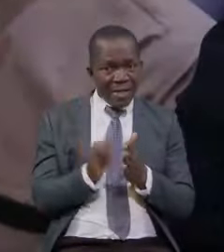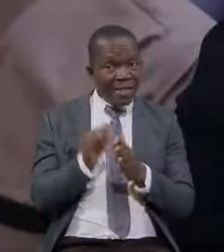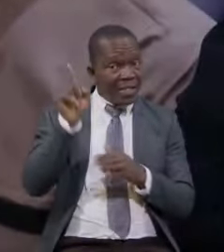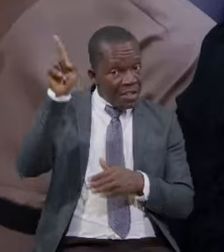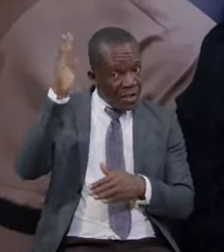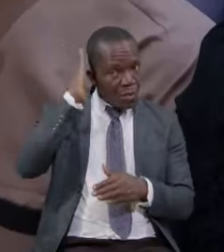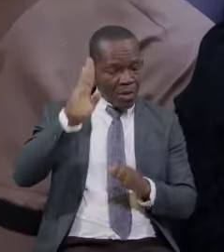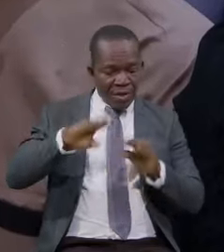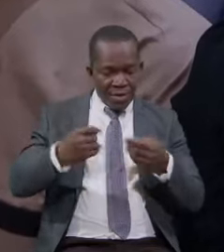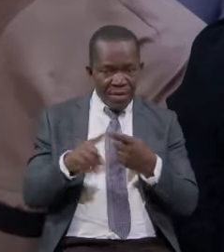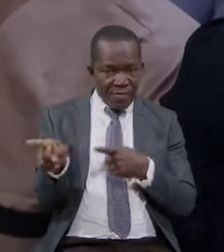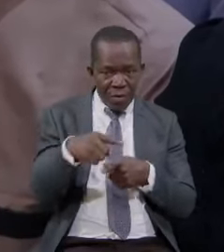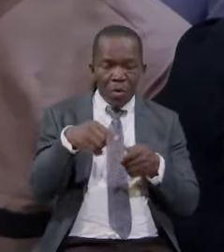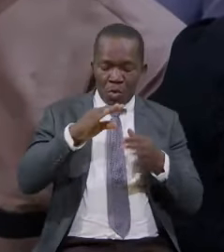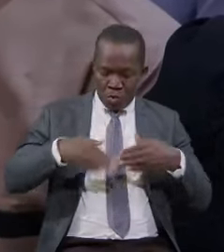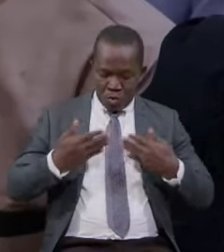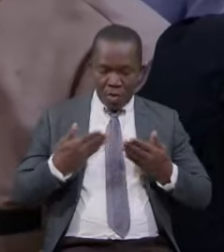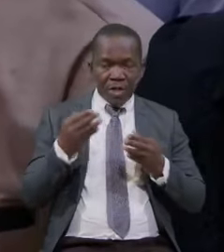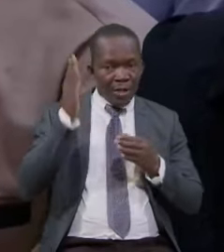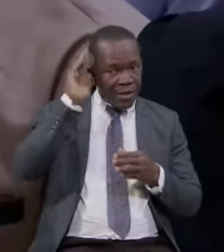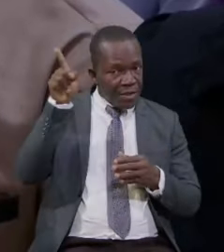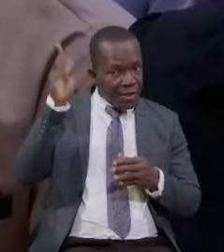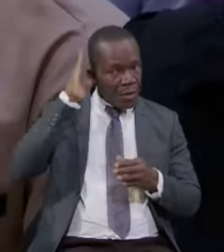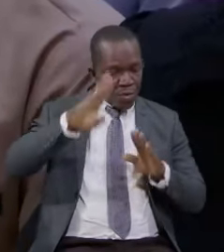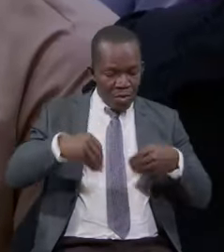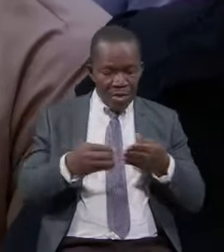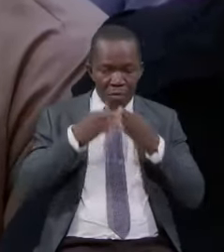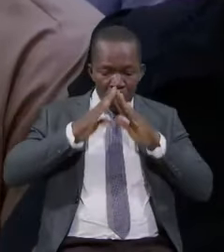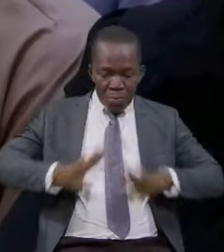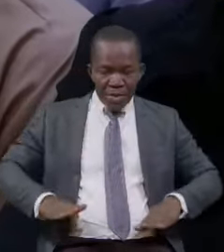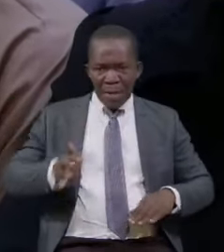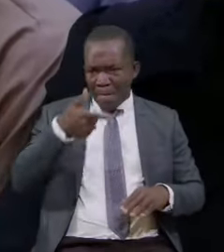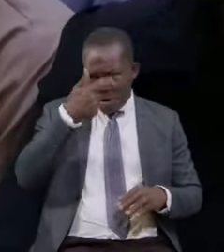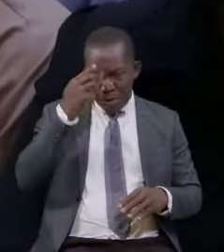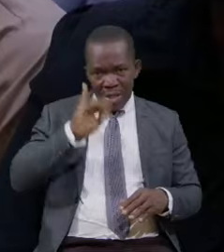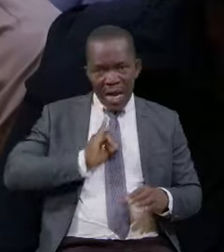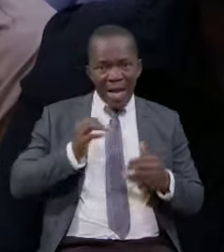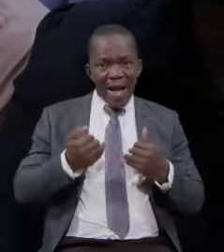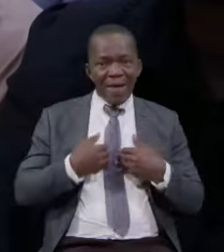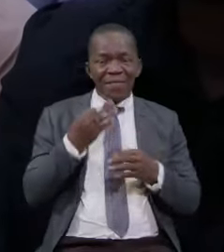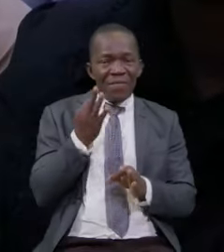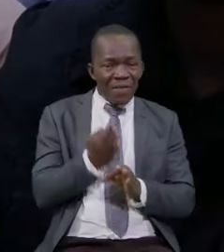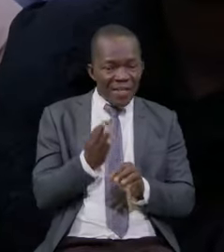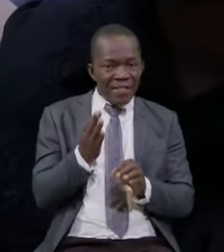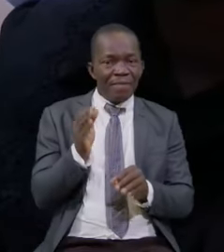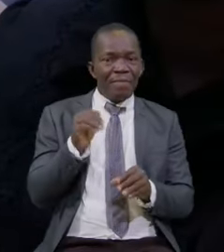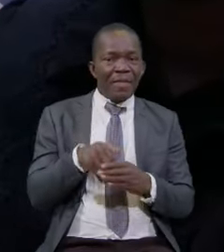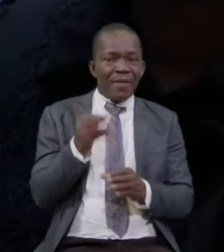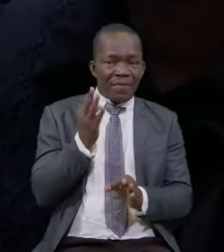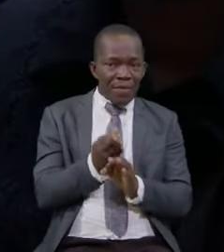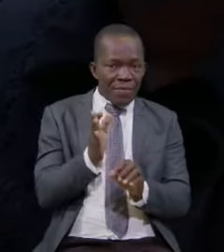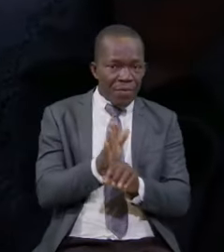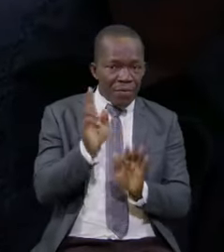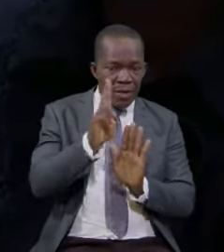transformera ma vie pourquoi parce que j'ai la foi en la fidélité de celui qui a fait la